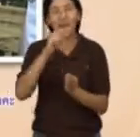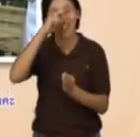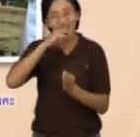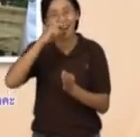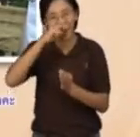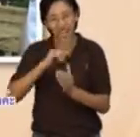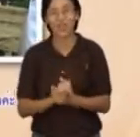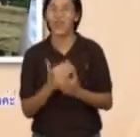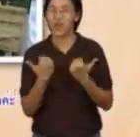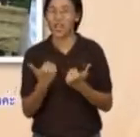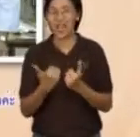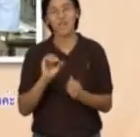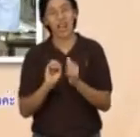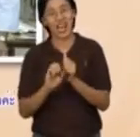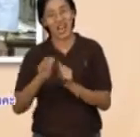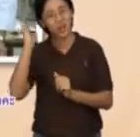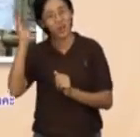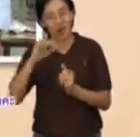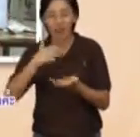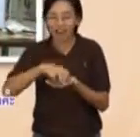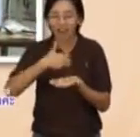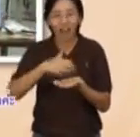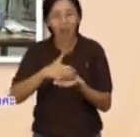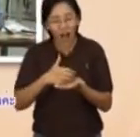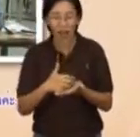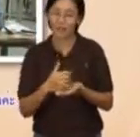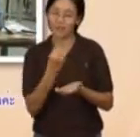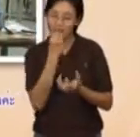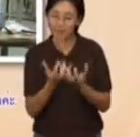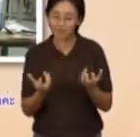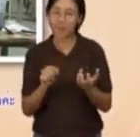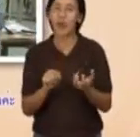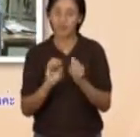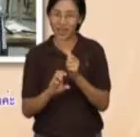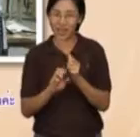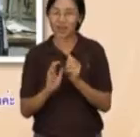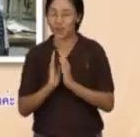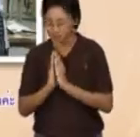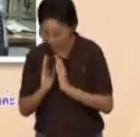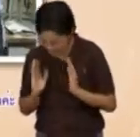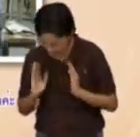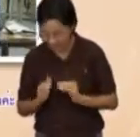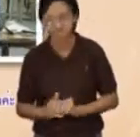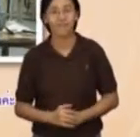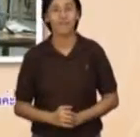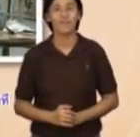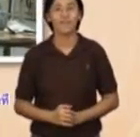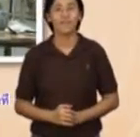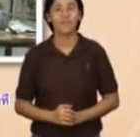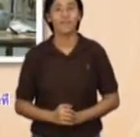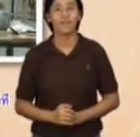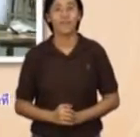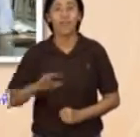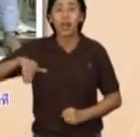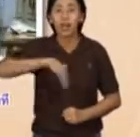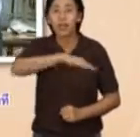คะแล้วก็เป็นเกียรติในการที่มาแนะนำสาธิตเมนูอาหารที่หารับประทานยากๆแบบนี้ด้วยนะคะขอบคุณค่ะ ครับ คุณผู้ช